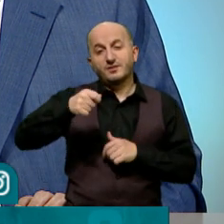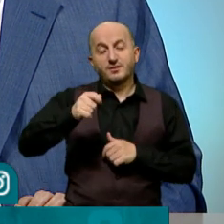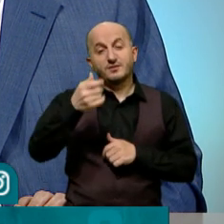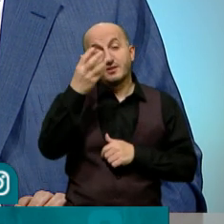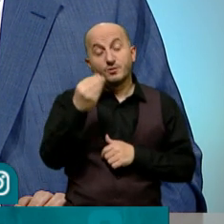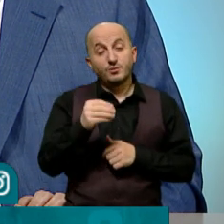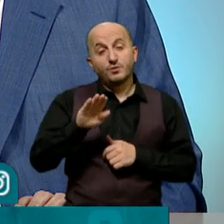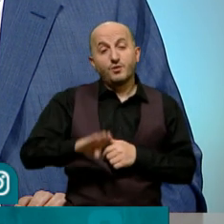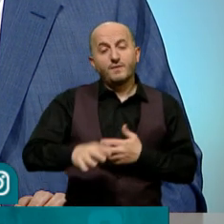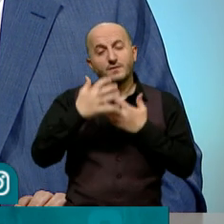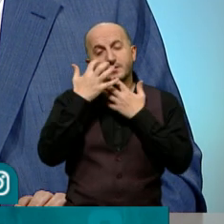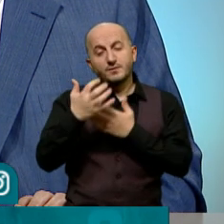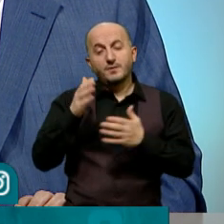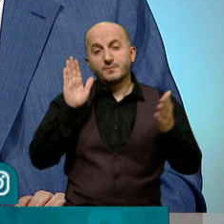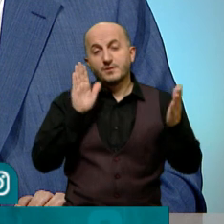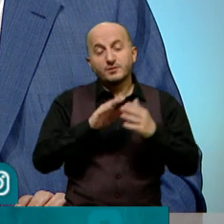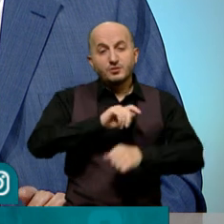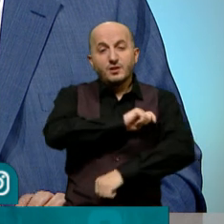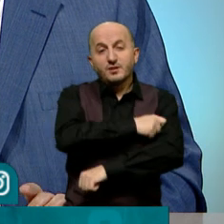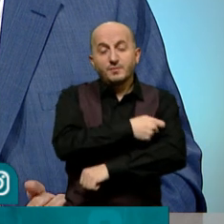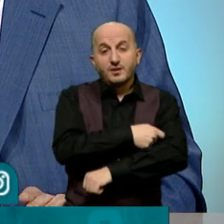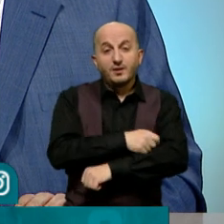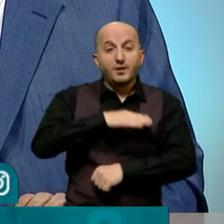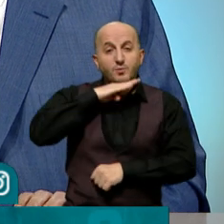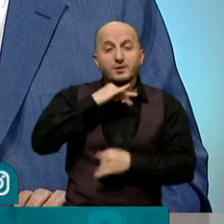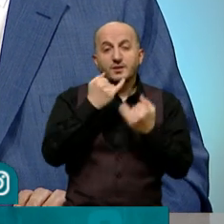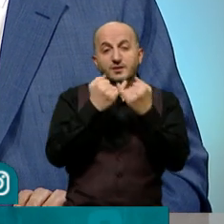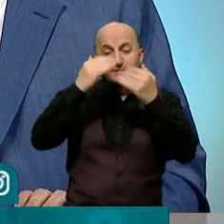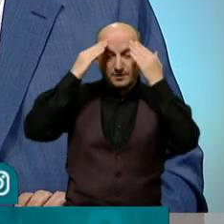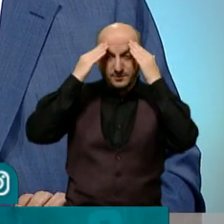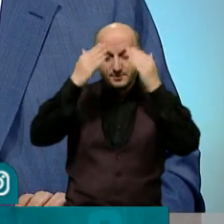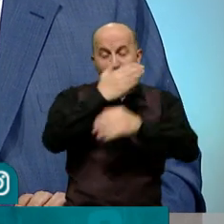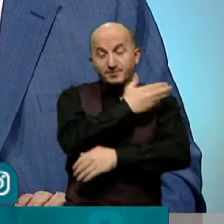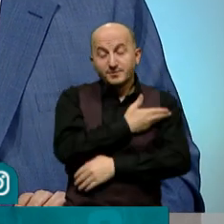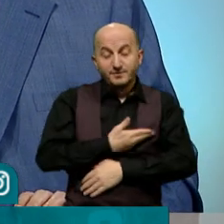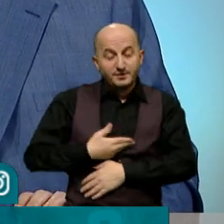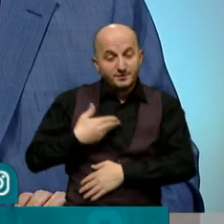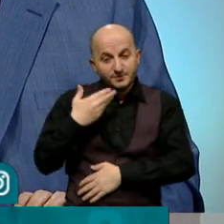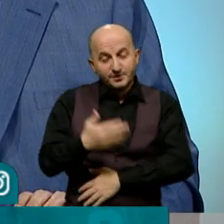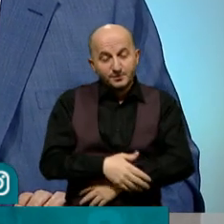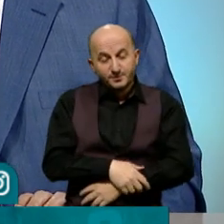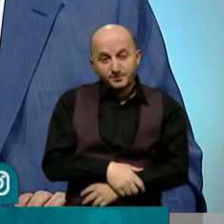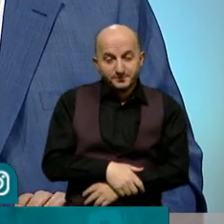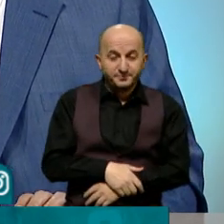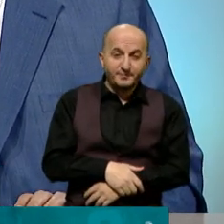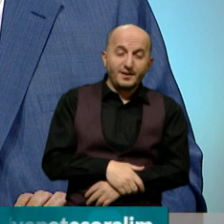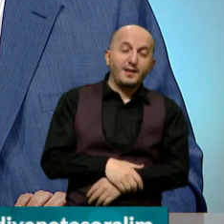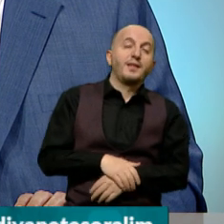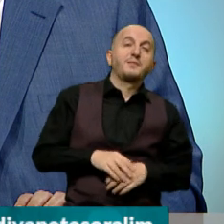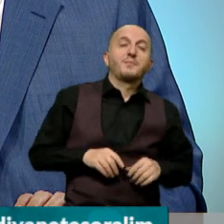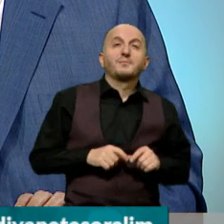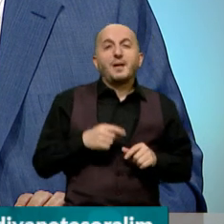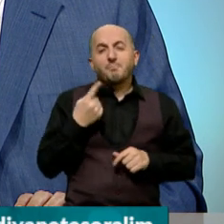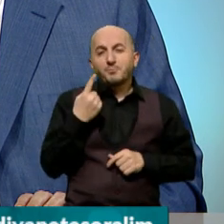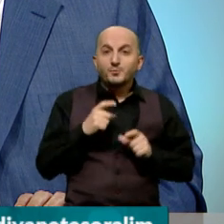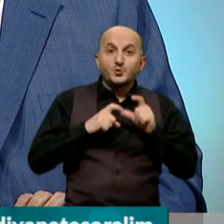evlada bakmanın karşılığı. Almanya'ya gurbetçi kardeşlerimize de selam ve muhabbetlerimizi iletiyoruz. Ben sorunun içinden bir soru daha çıkarttım